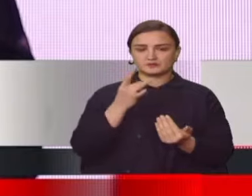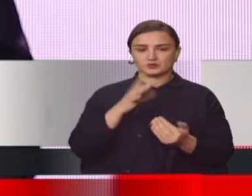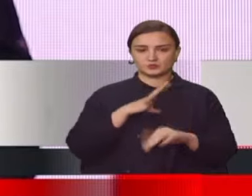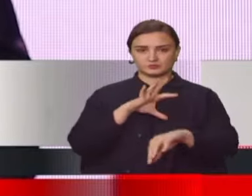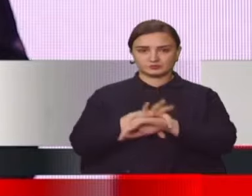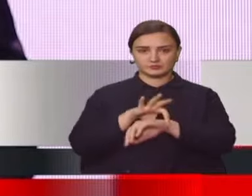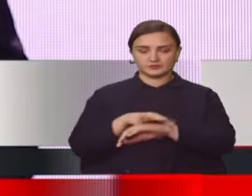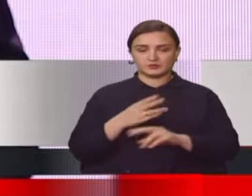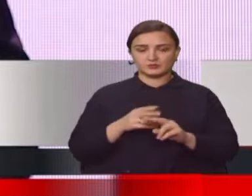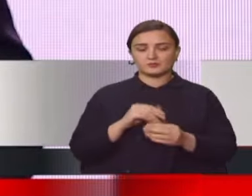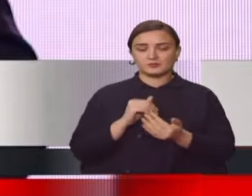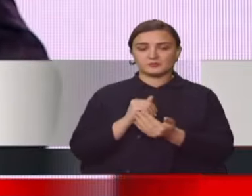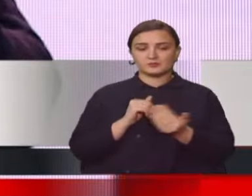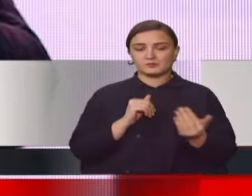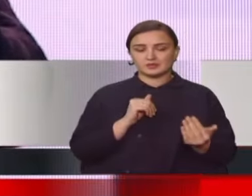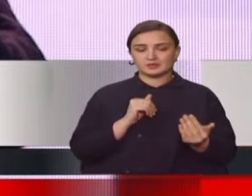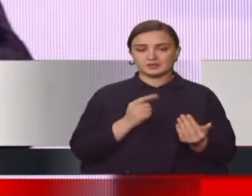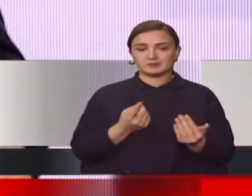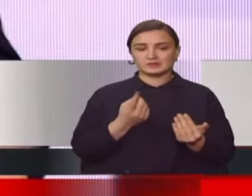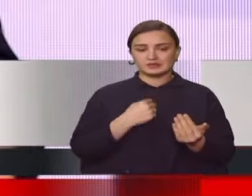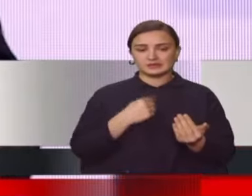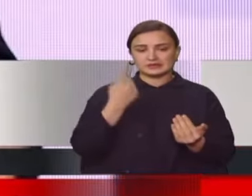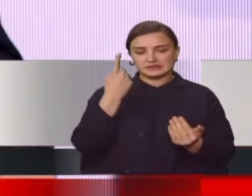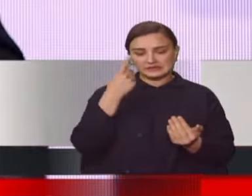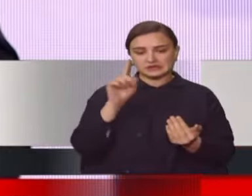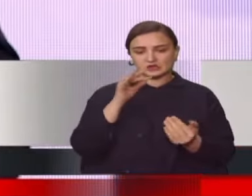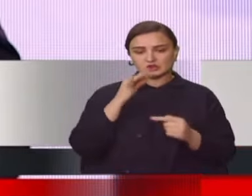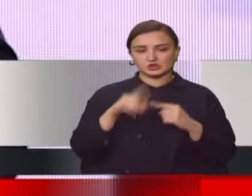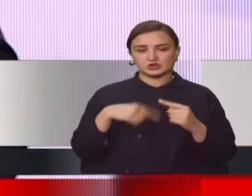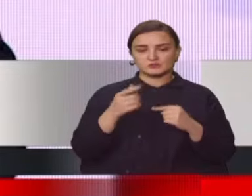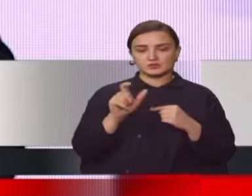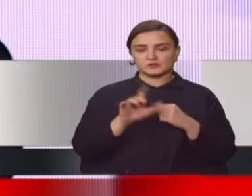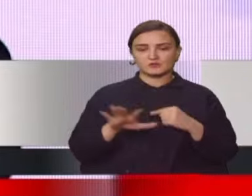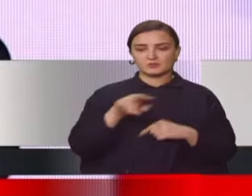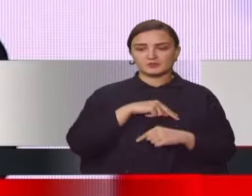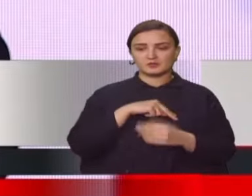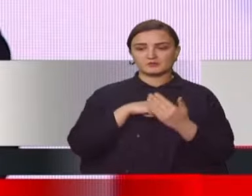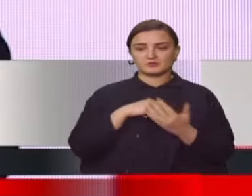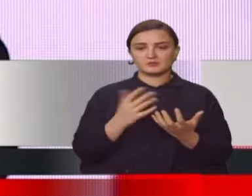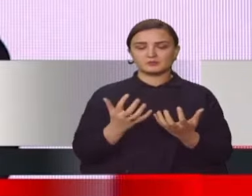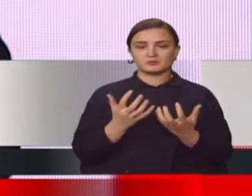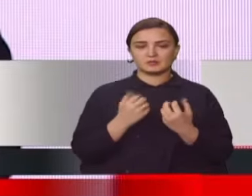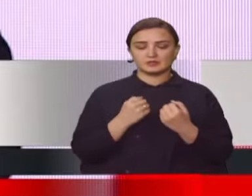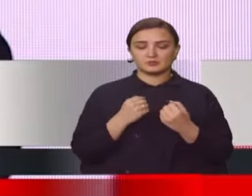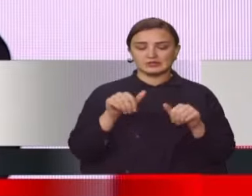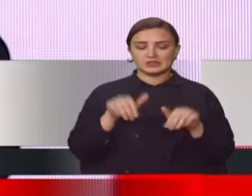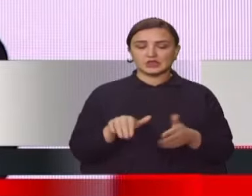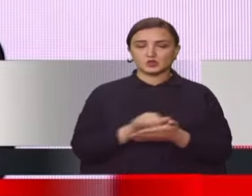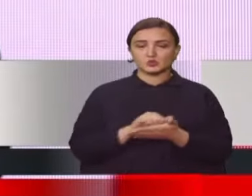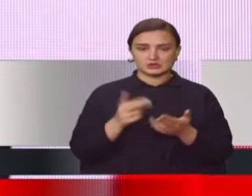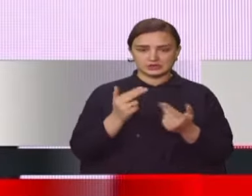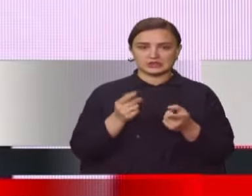იქნენ, ამიტომ მათი მხრიდან ინიცირებული და შემდგომში ევროპარლამენტის მიერ მიღებული რეზოლუციები